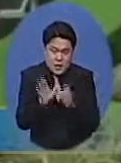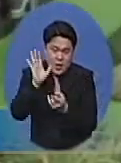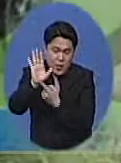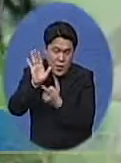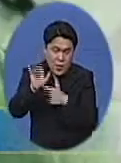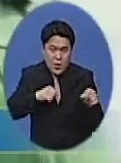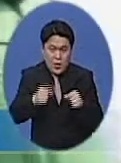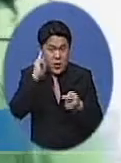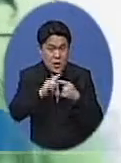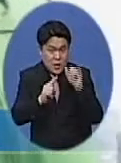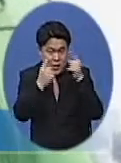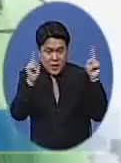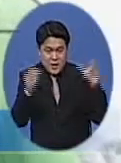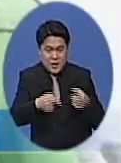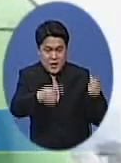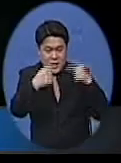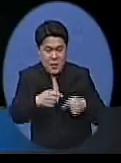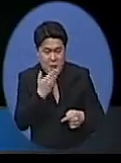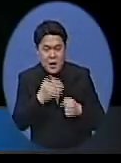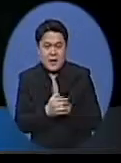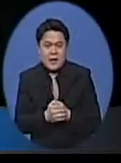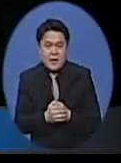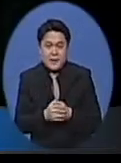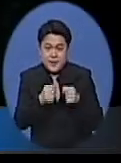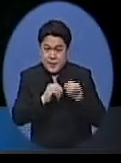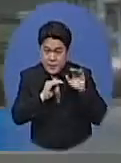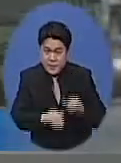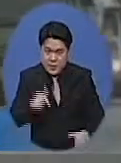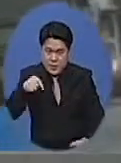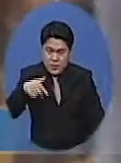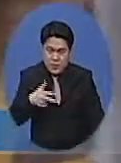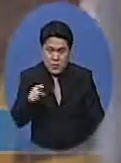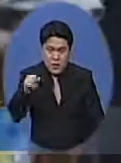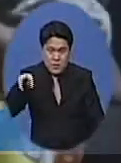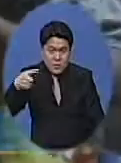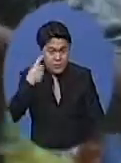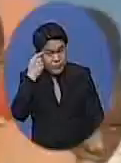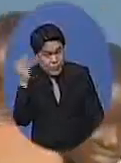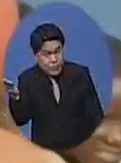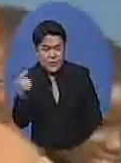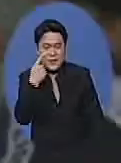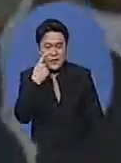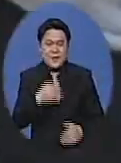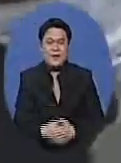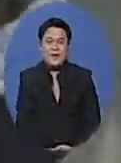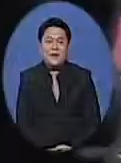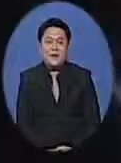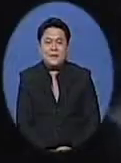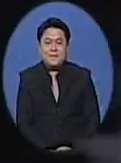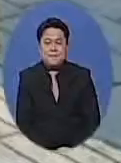있는 대학생이라면 누구나 참여 가능합니다. 자세한 사항은 굿네이버스로 문의하시기 바랍니다. 지금까지